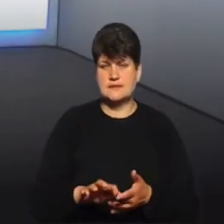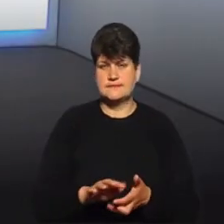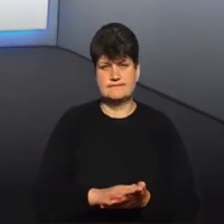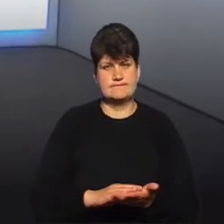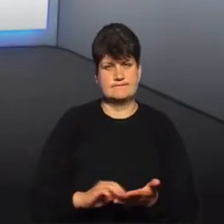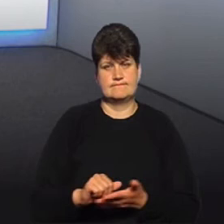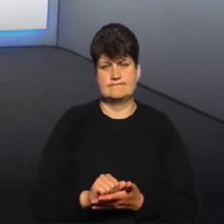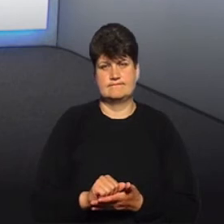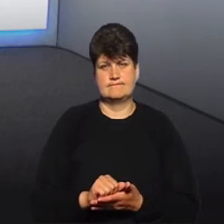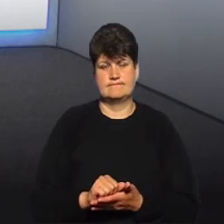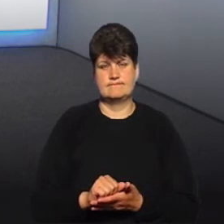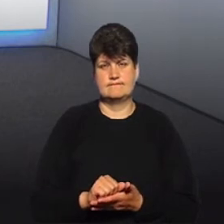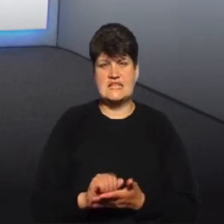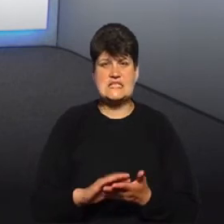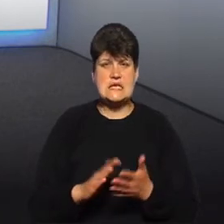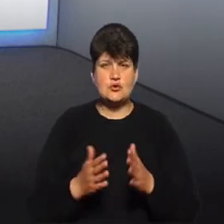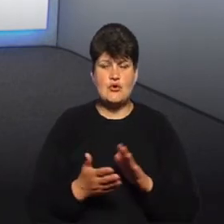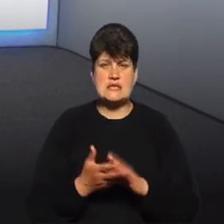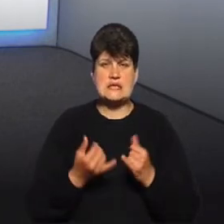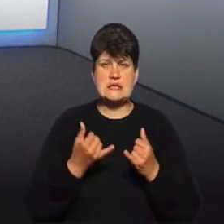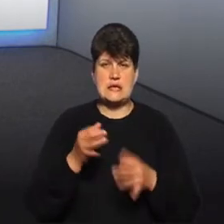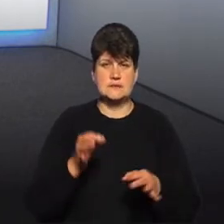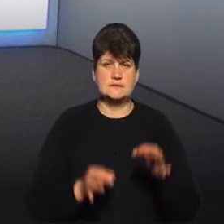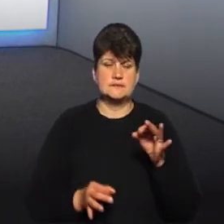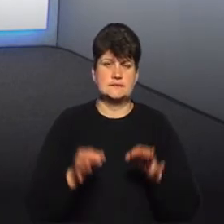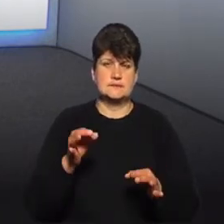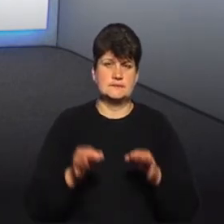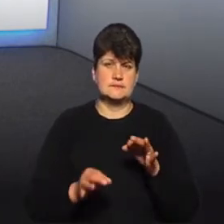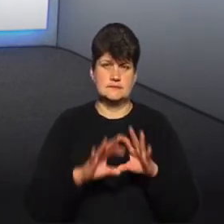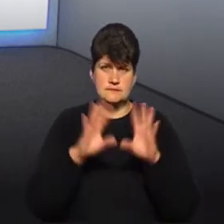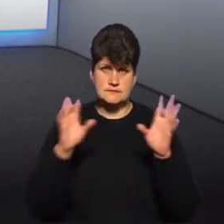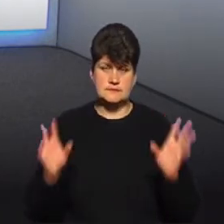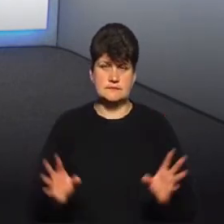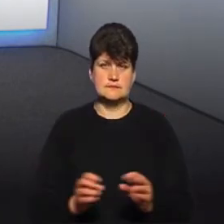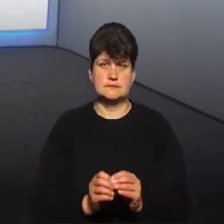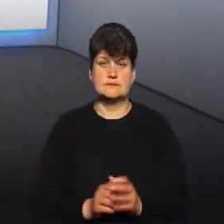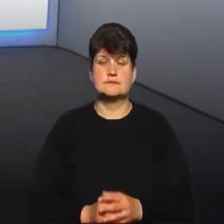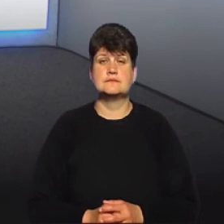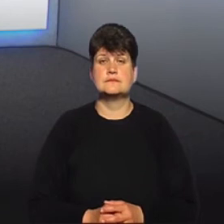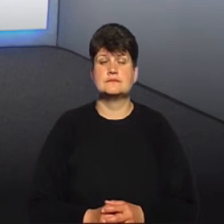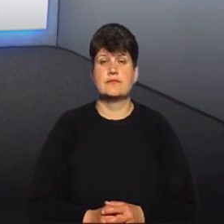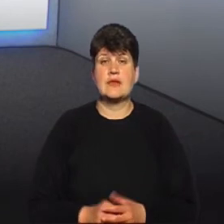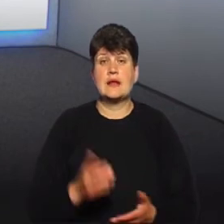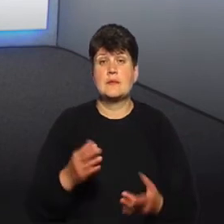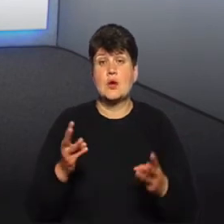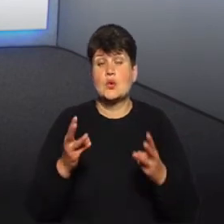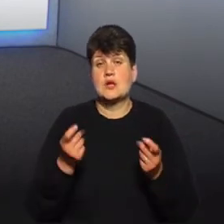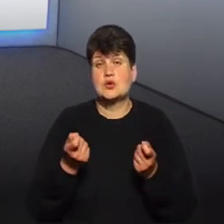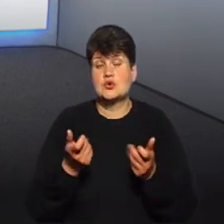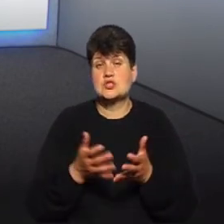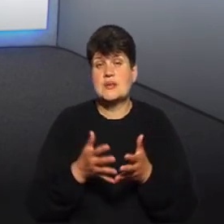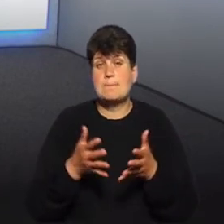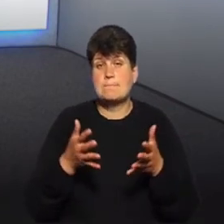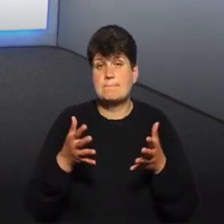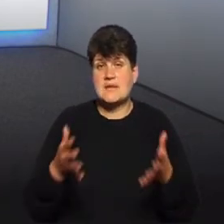така ситуація для навколишнього середовища загалом. Якби горіло трішечки більше в Малашівцях, яку